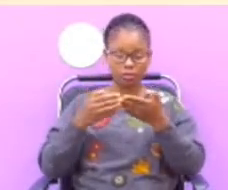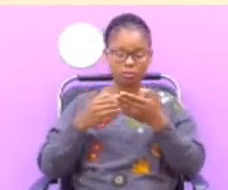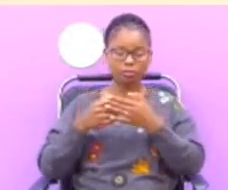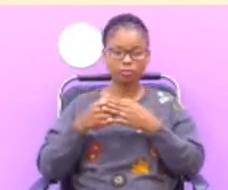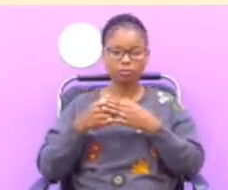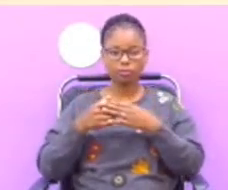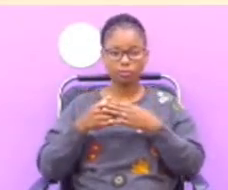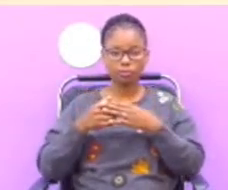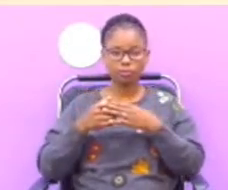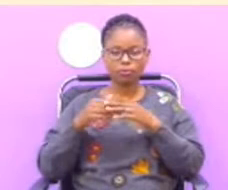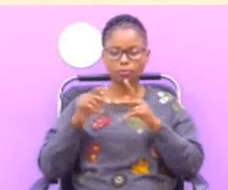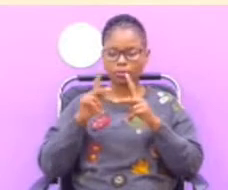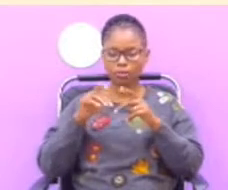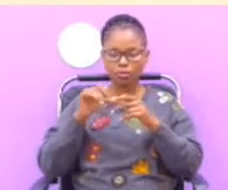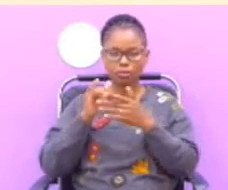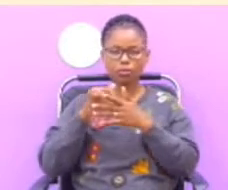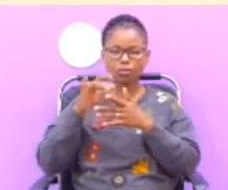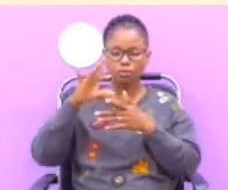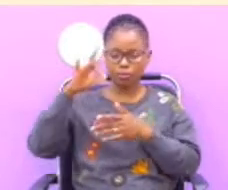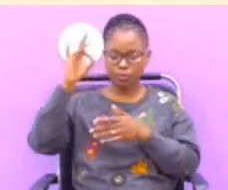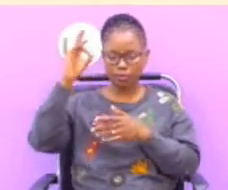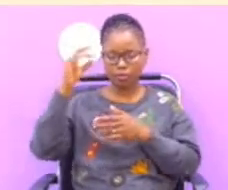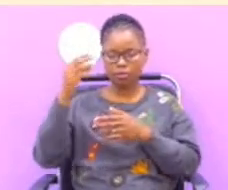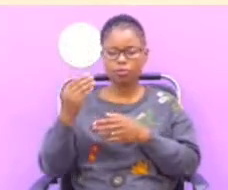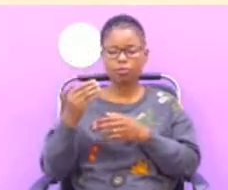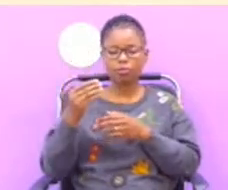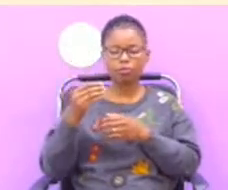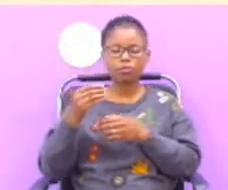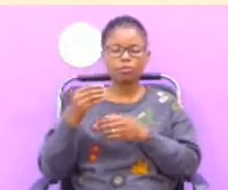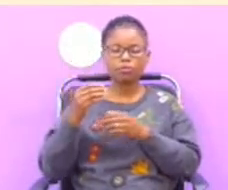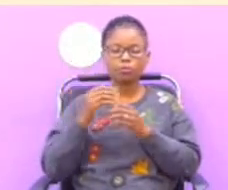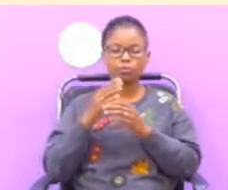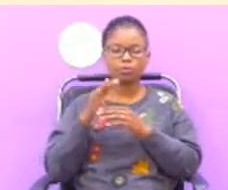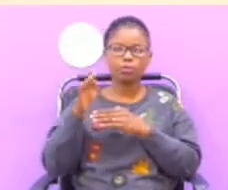hau nĩho ũkarutwo nĩ mwene ũhoti